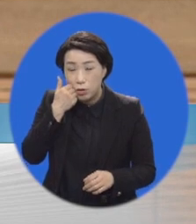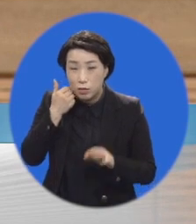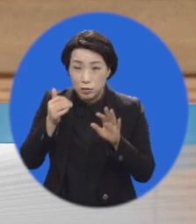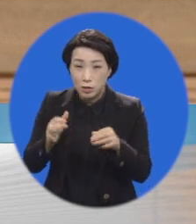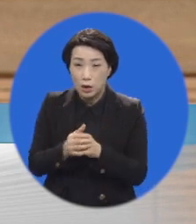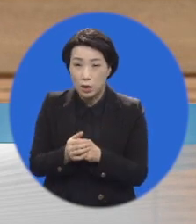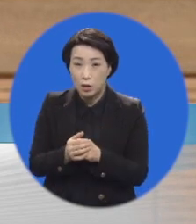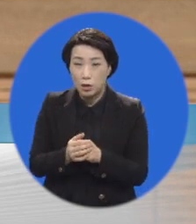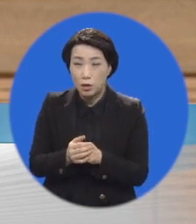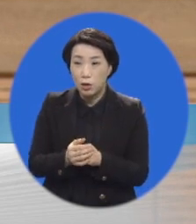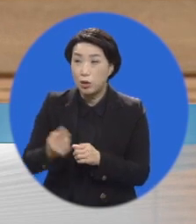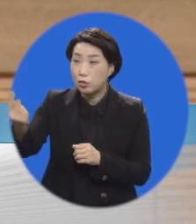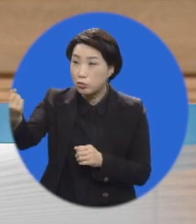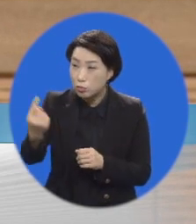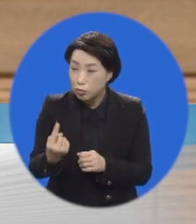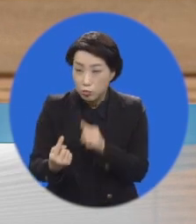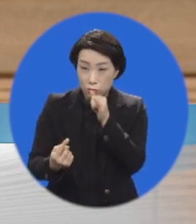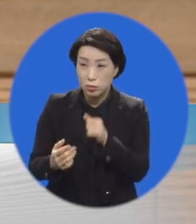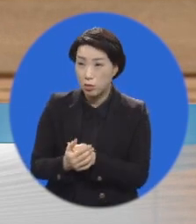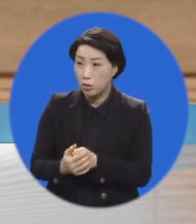자기와 만난 사람이 있는데